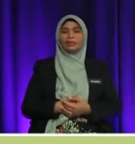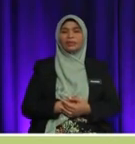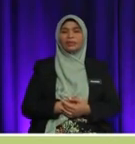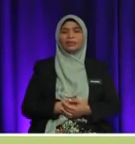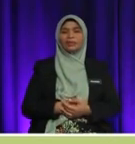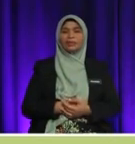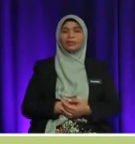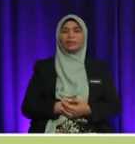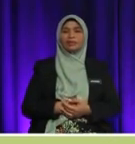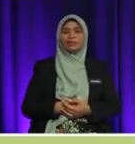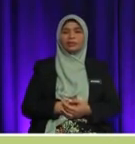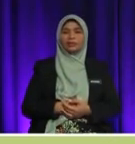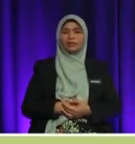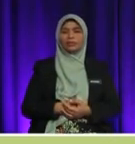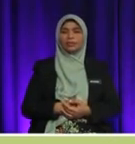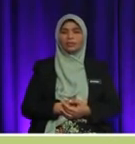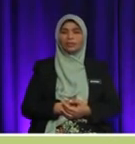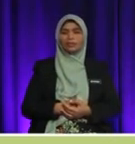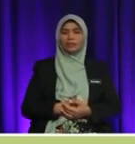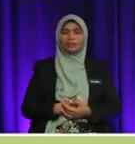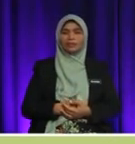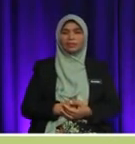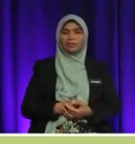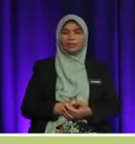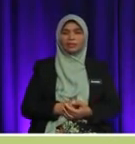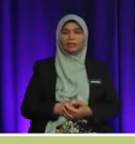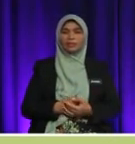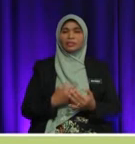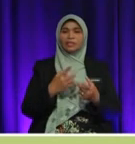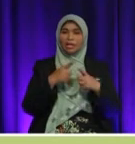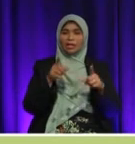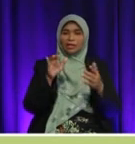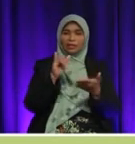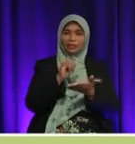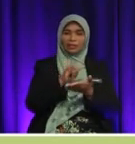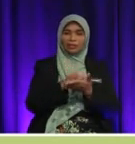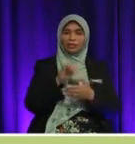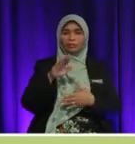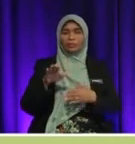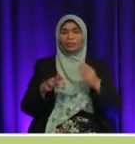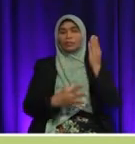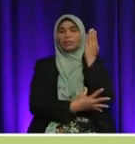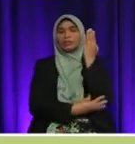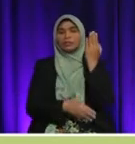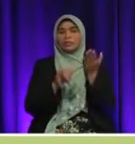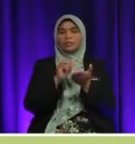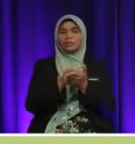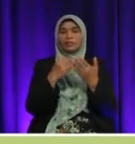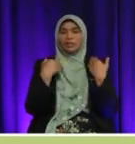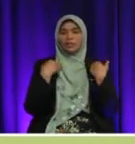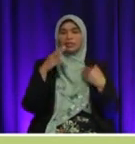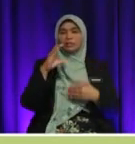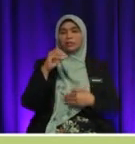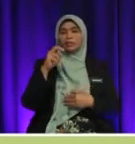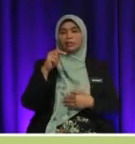gertak je tongkat tu terus keluar makanan sehidang. Selain itu, Budak miskin ini mempunyai cincin hikmat yang boleh mengeluarkan